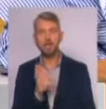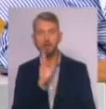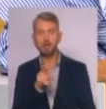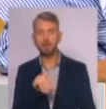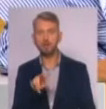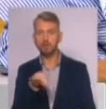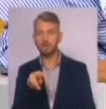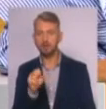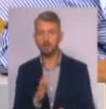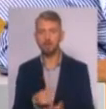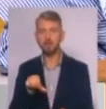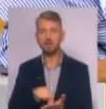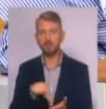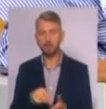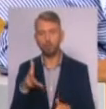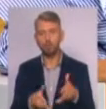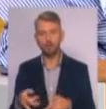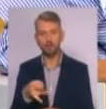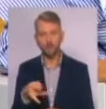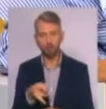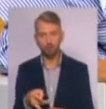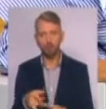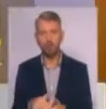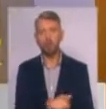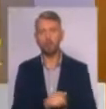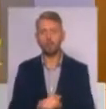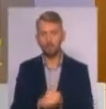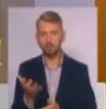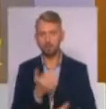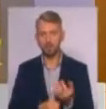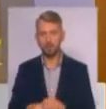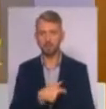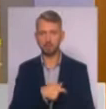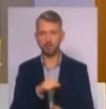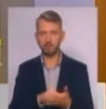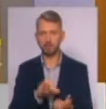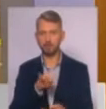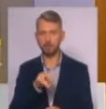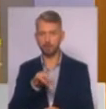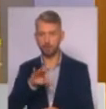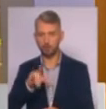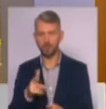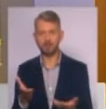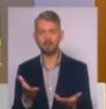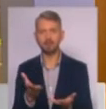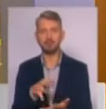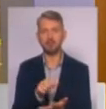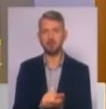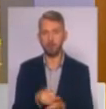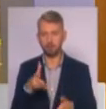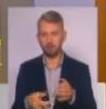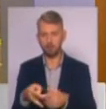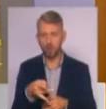є представницею саме Оболонського району, об'єднаної приймальні депутатів від «Солідарності», які опікуються саме Оболонським районом. Будь